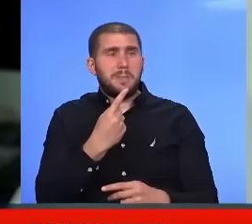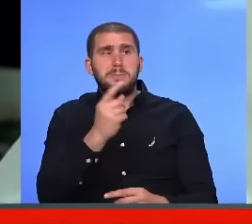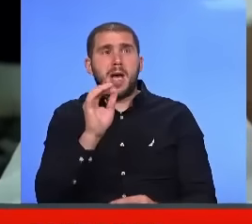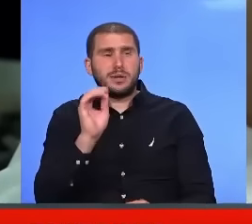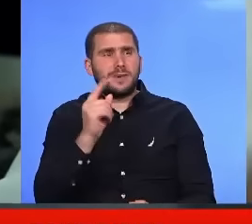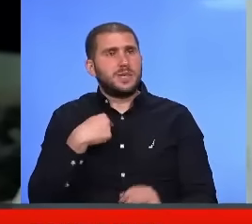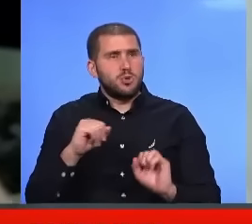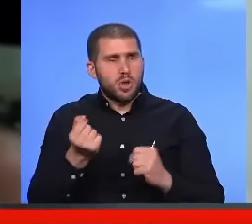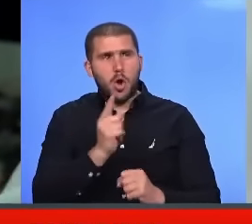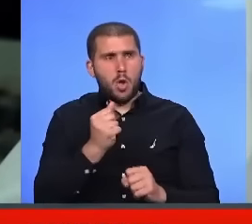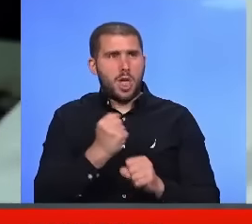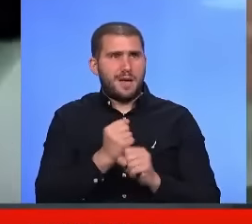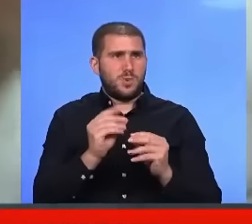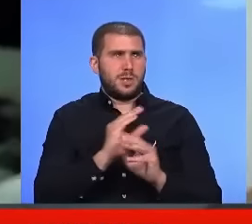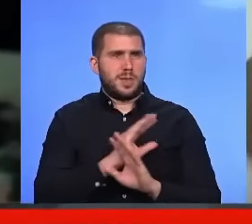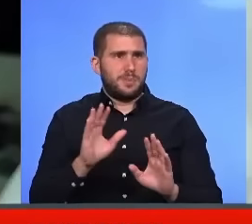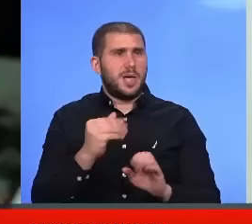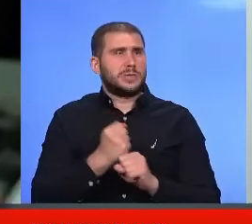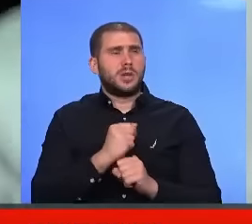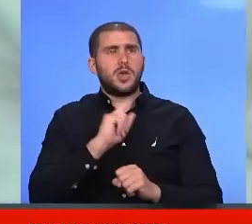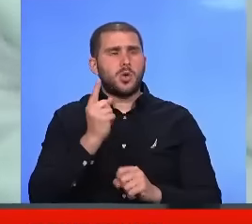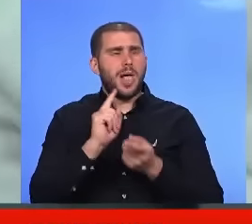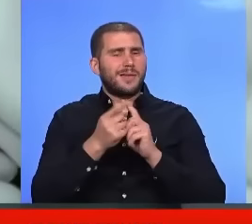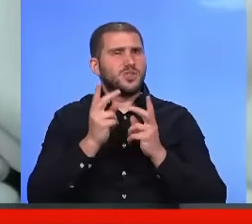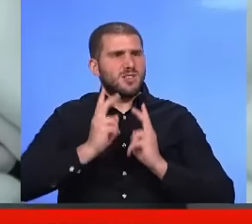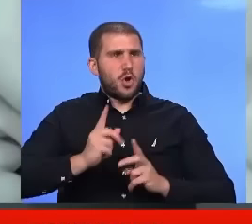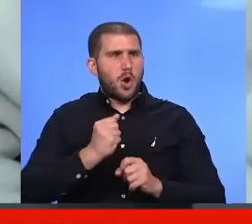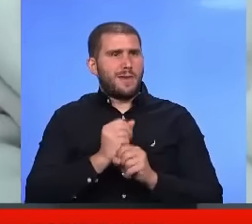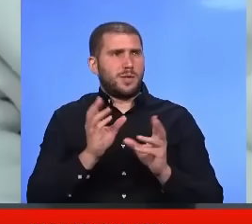אבל אני אשתדל לא לעבוד איתם, לעשות כל האלטרנטיביות